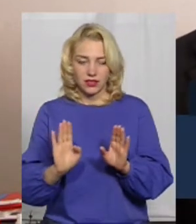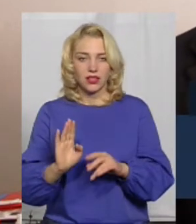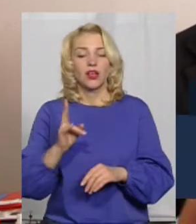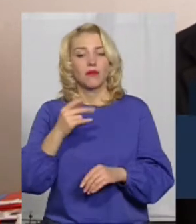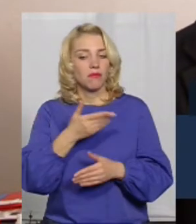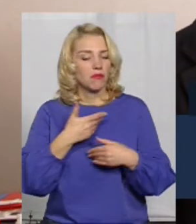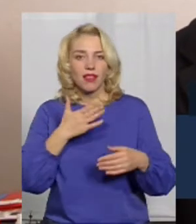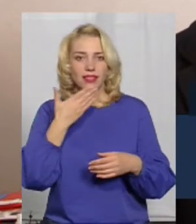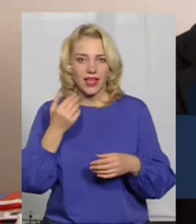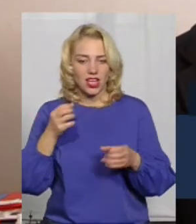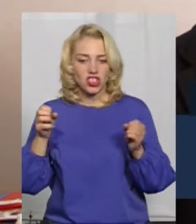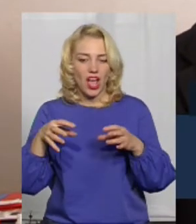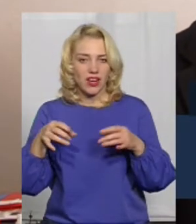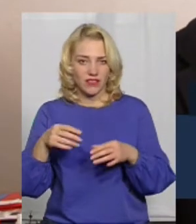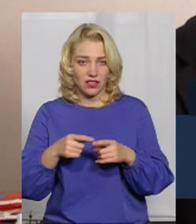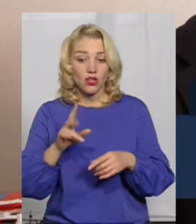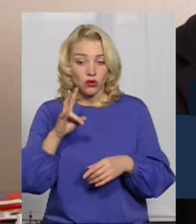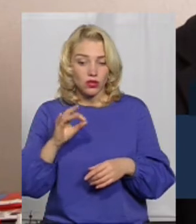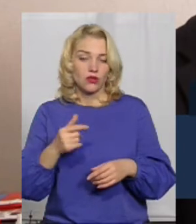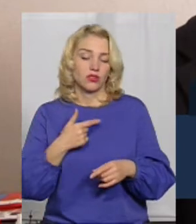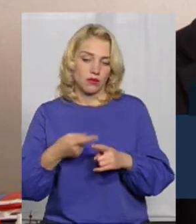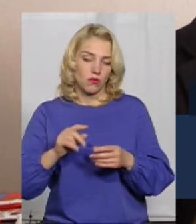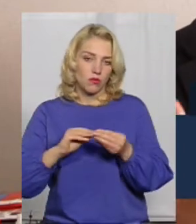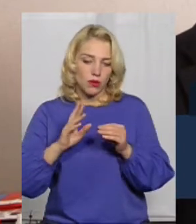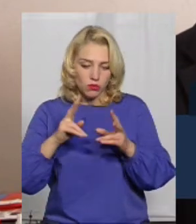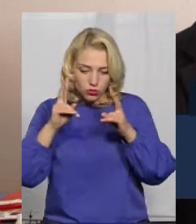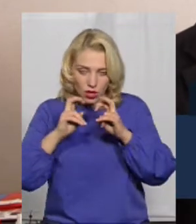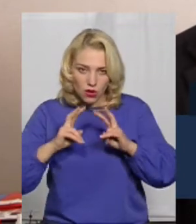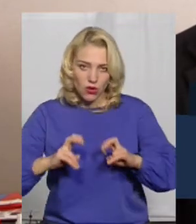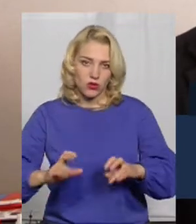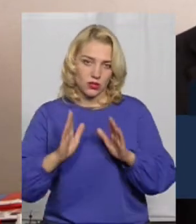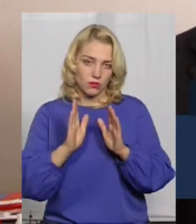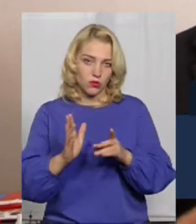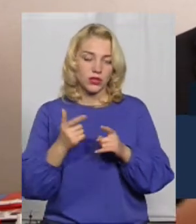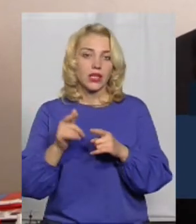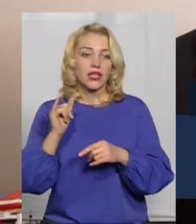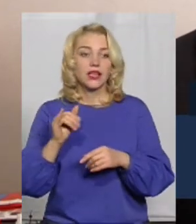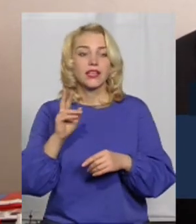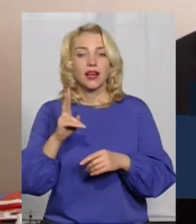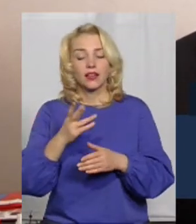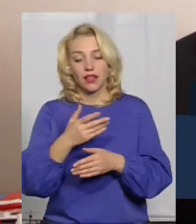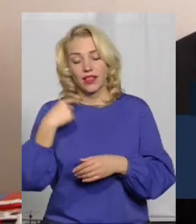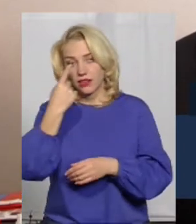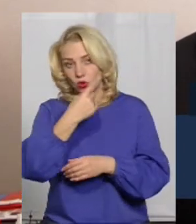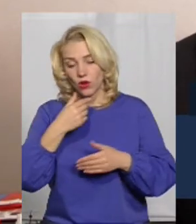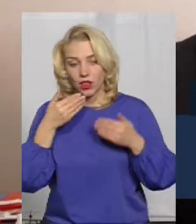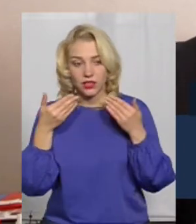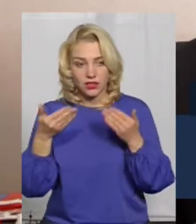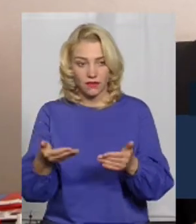але однозначно ця проблема буде взята до розгляду. І так як і індивідуальні звернення, да, в